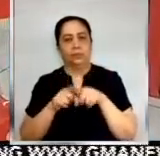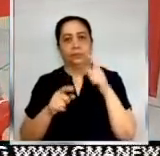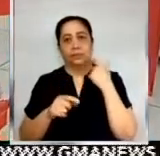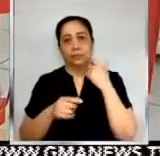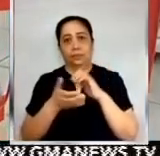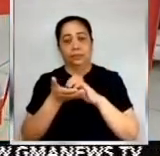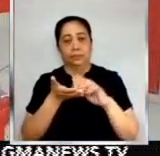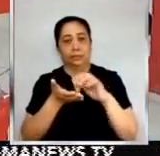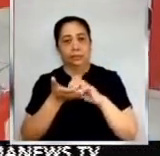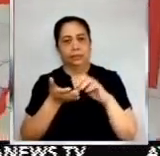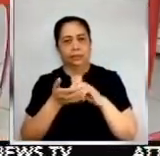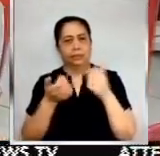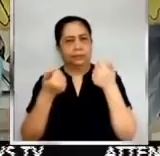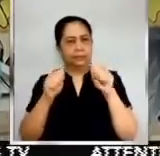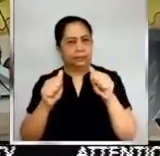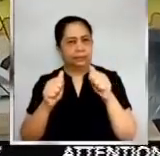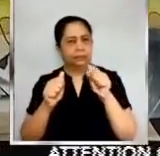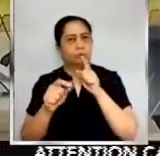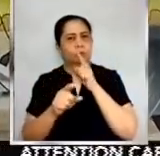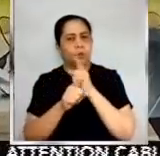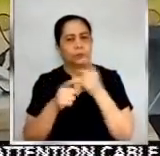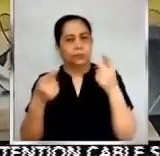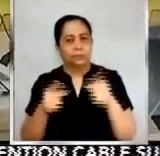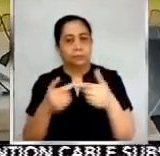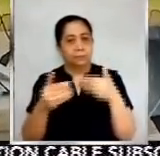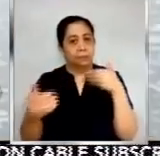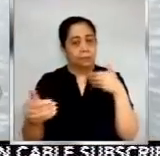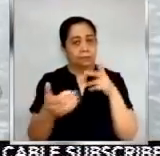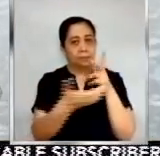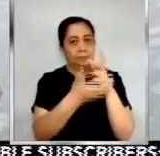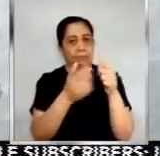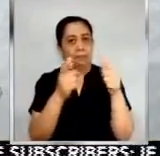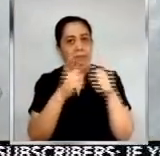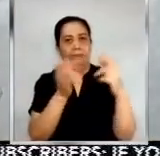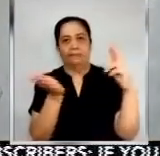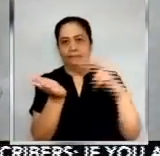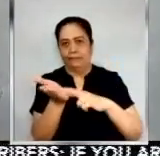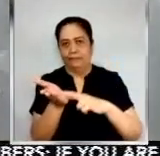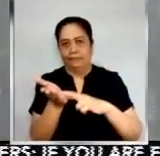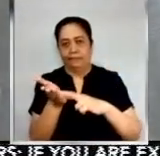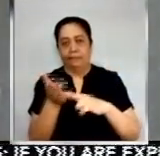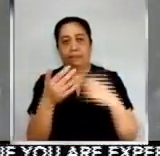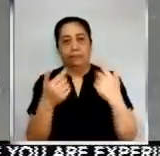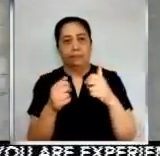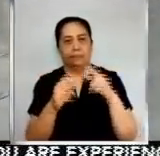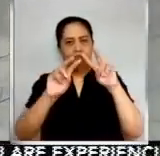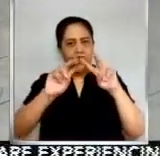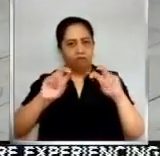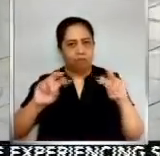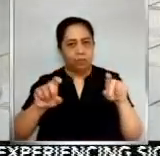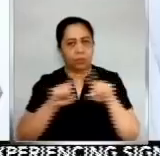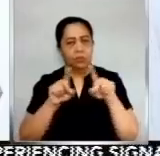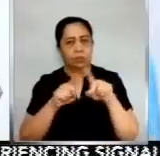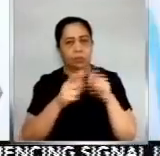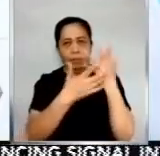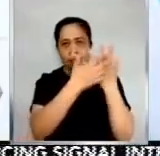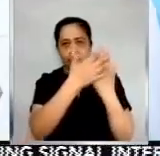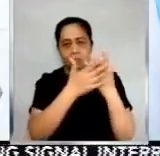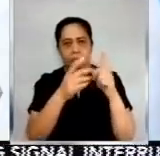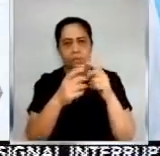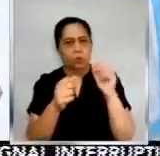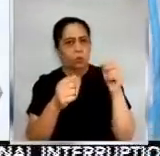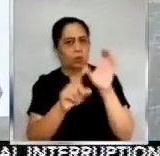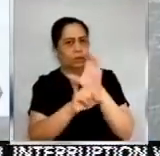ng proseso. Bago ang pagtuturo, kailangan muna magparehistro. Magiging mabusisi rin daw sila sa screening para malaman ang kondisyon ng pangangatawan